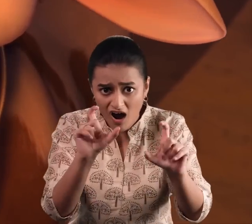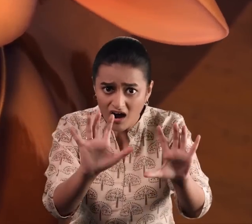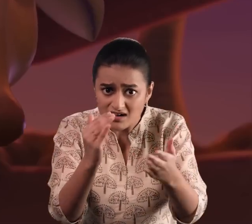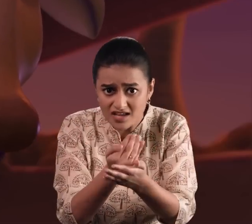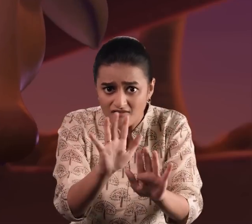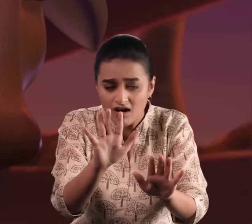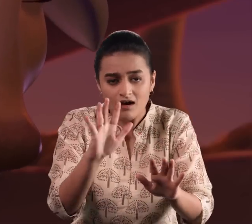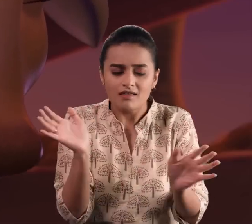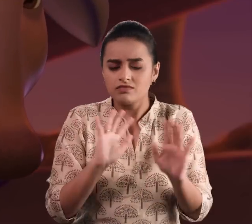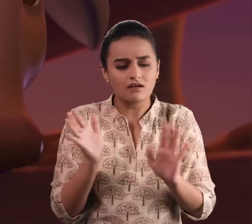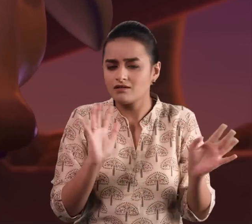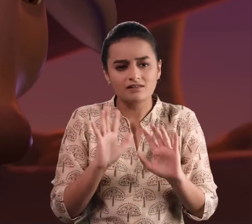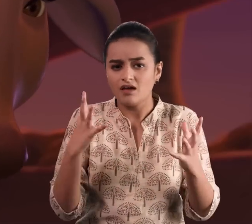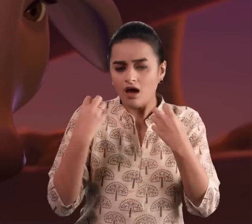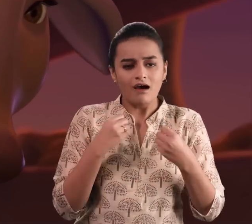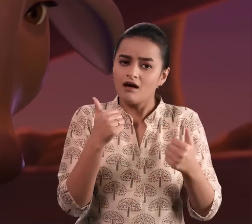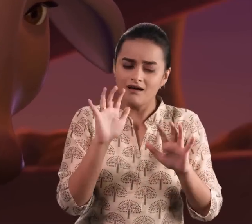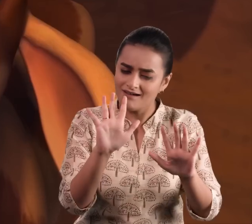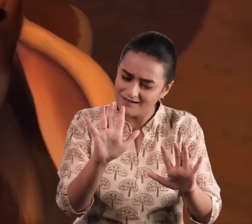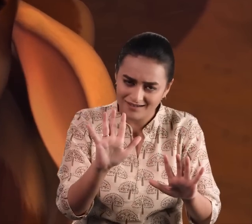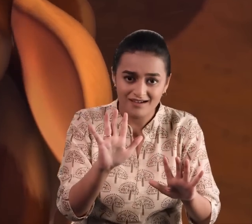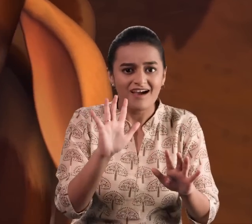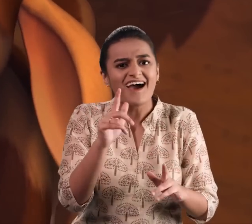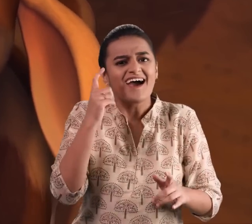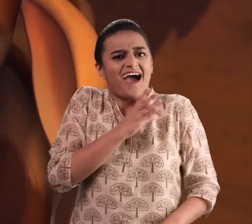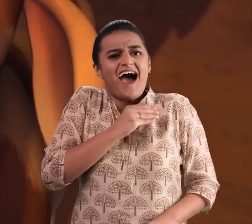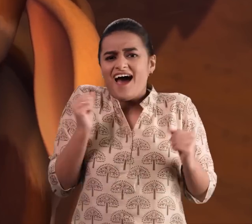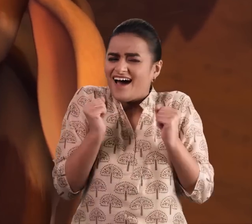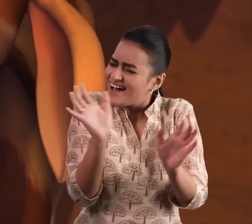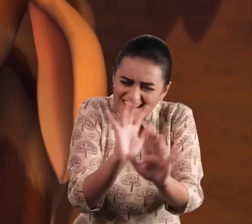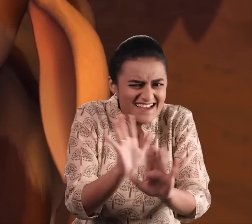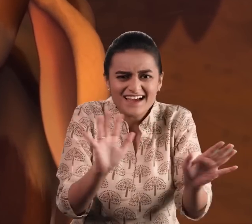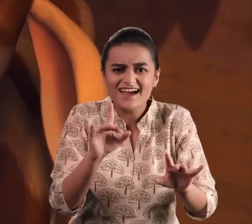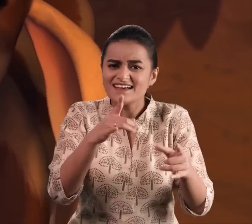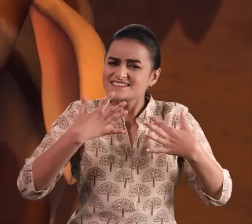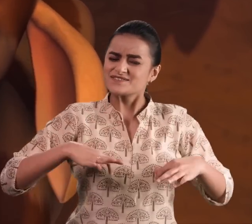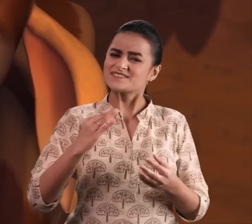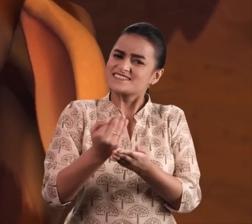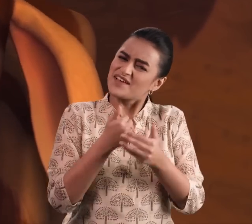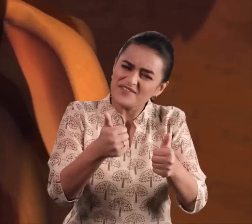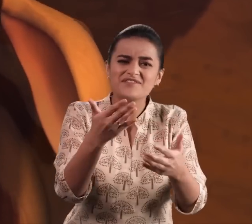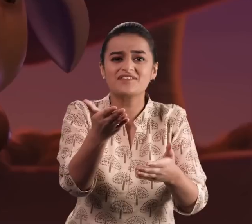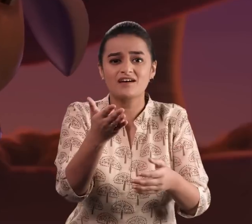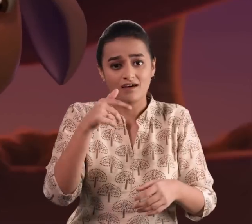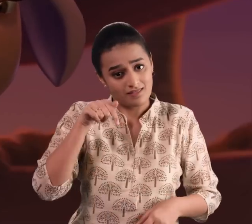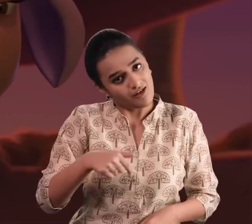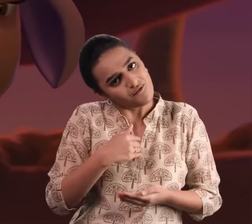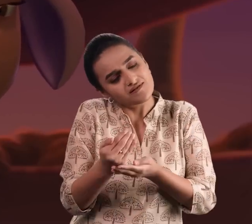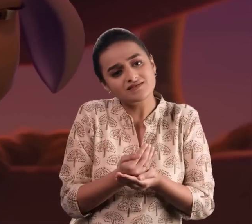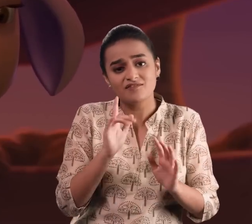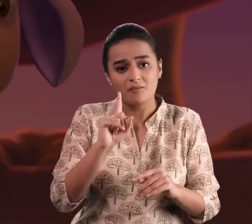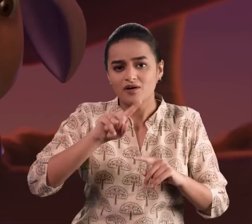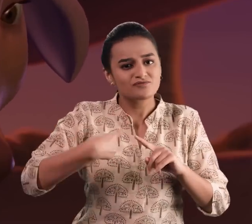नहीं पहुंचाई ना? नहीं, नहीं मेरी बच्ची। तो फिर घबराने की कोई बात नहीं, तुम बिल्कुल सुरक्षित हो। आज